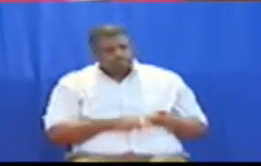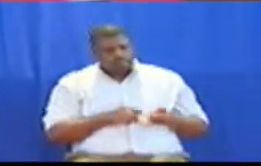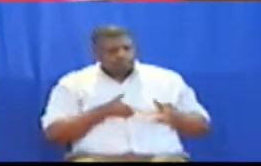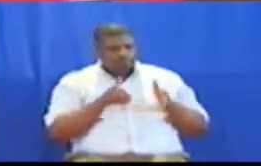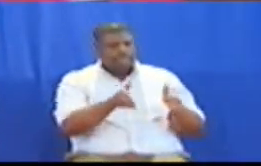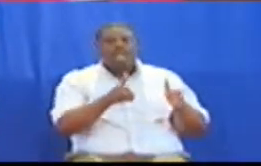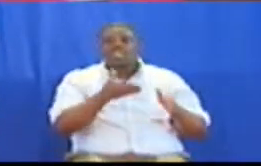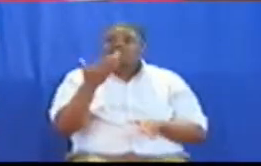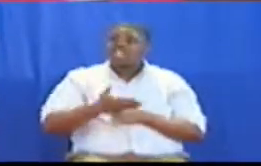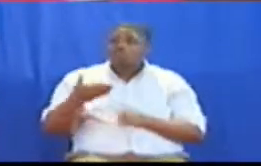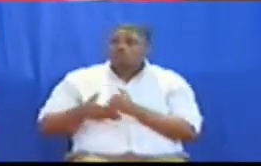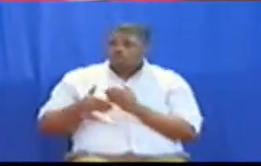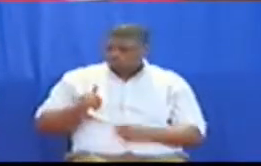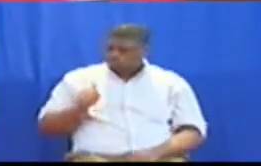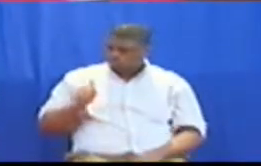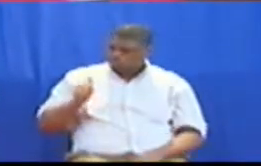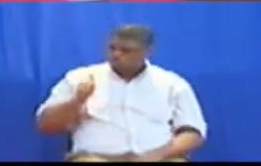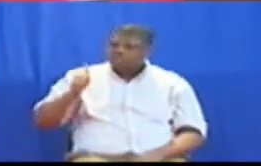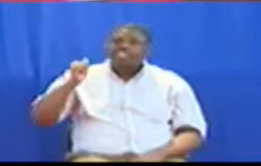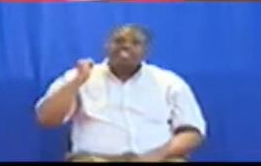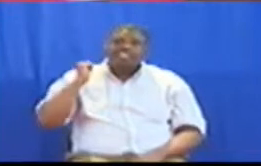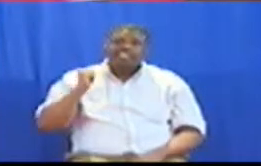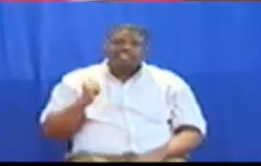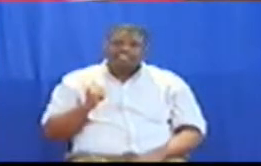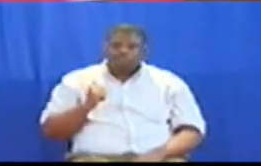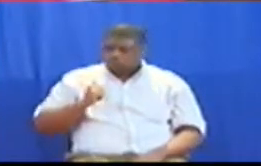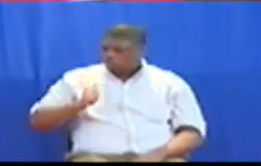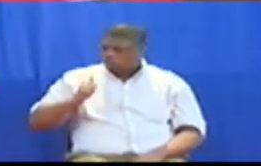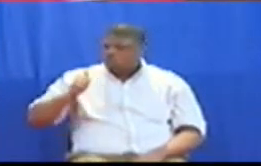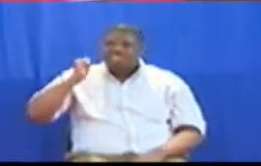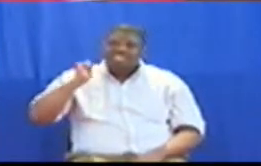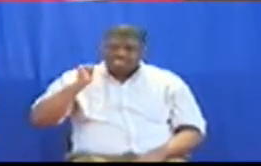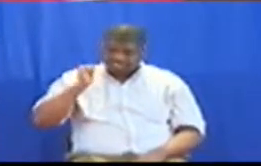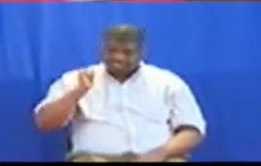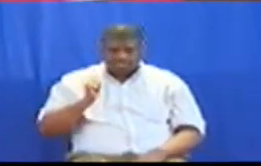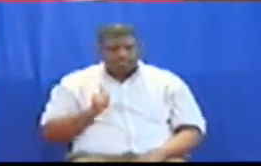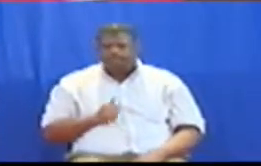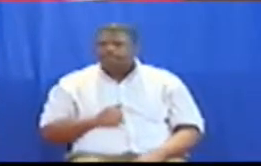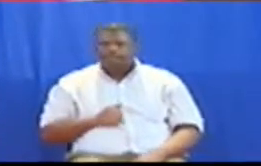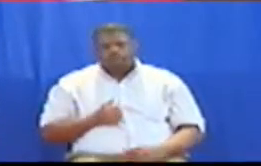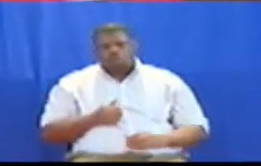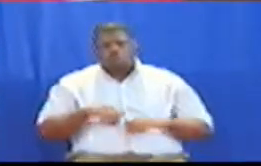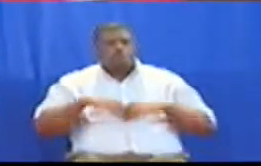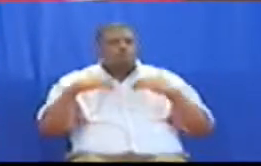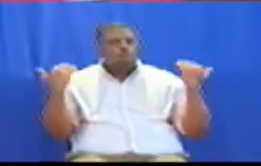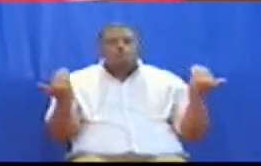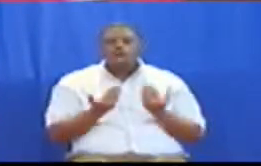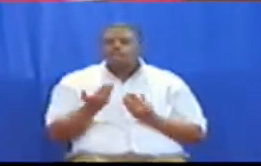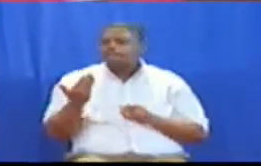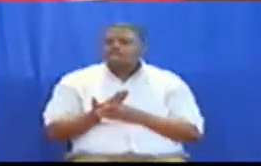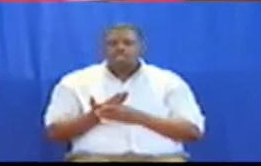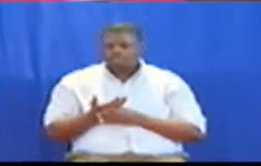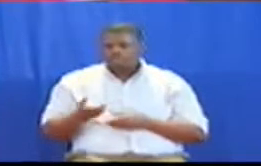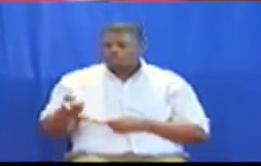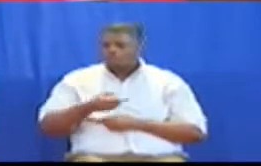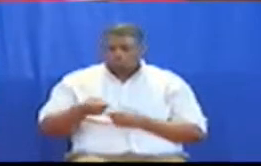yanajengwa. Juzi World Bank wametuidhinishia mkopo wa ile dola milioni 500. Wako wapinzani